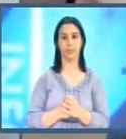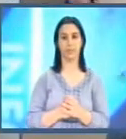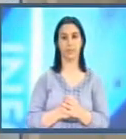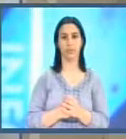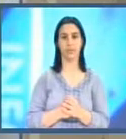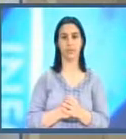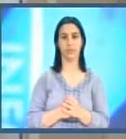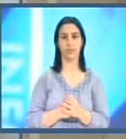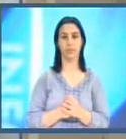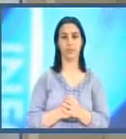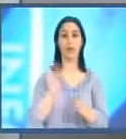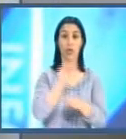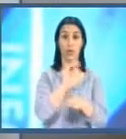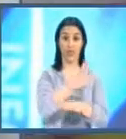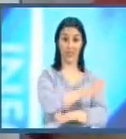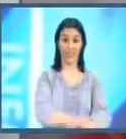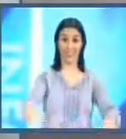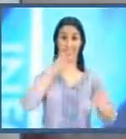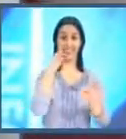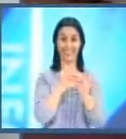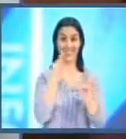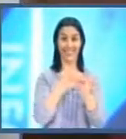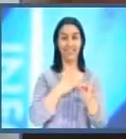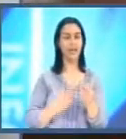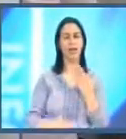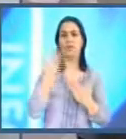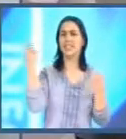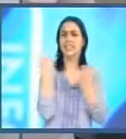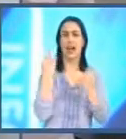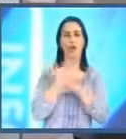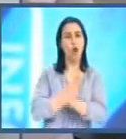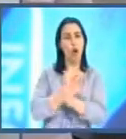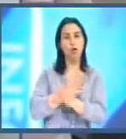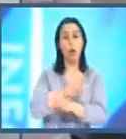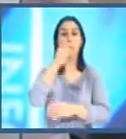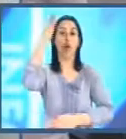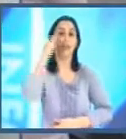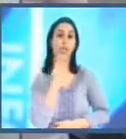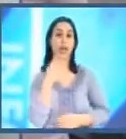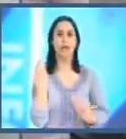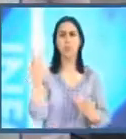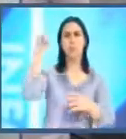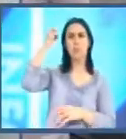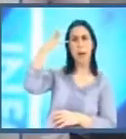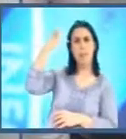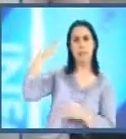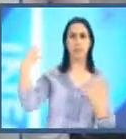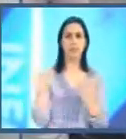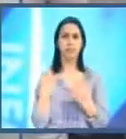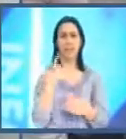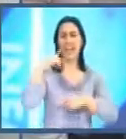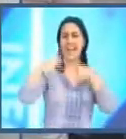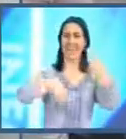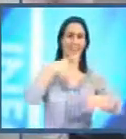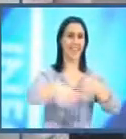matí. L'educació d'aquests nens tan petits es vertebra amb el joc. Cantar i aprendre a dir bon dia als companys, per exemple, és un hàbit que fan cada